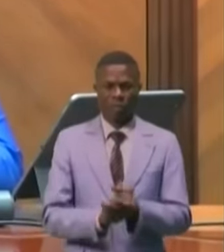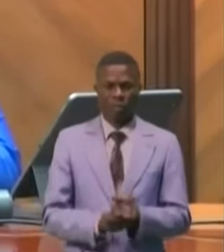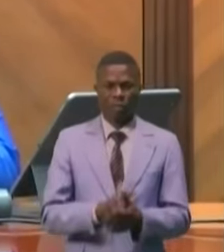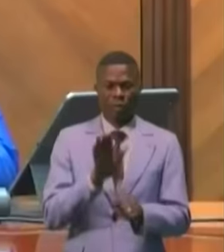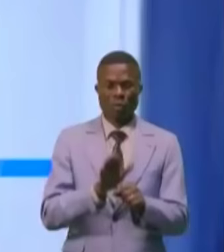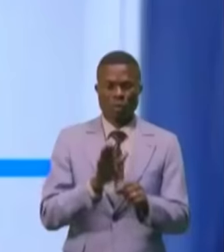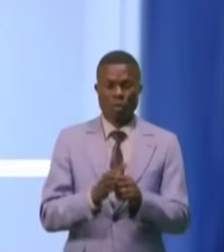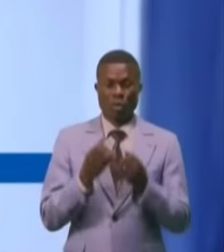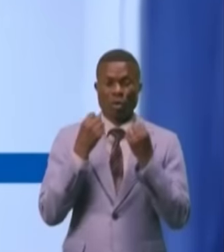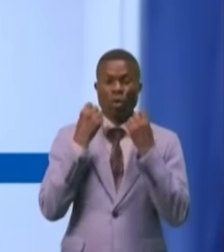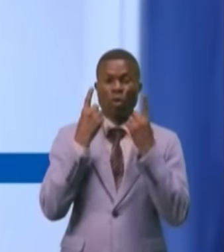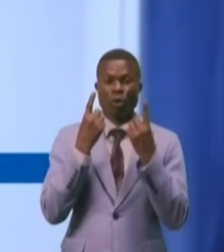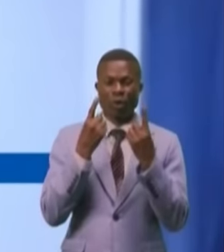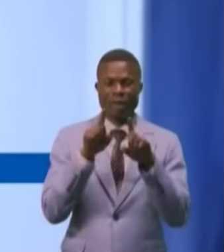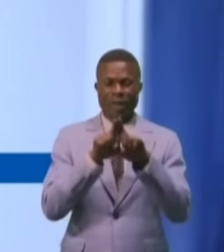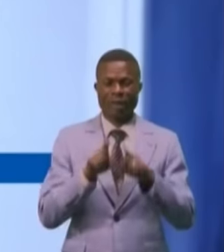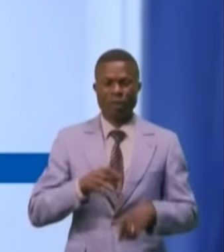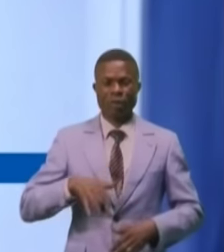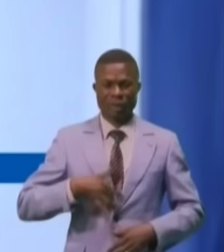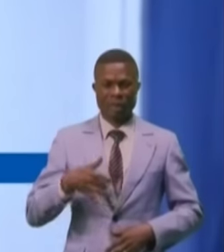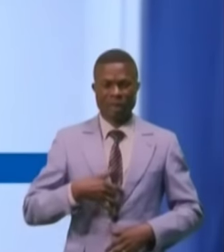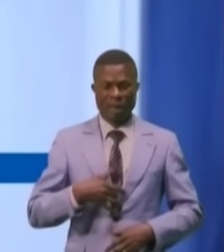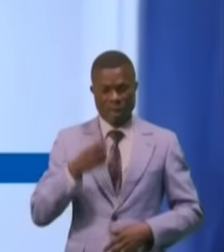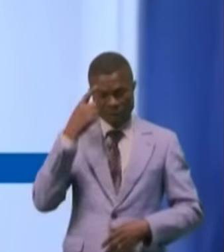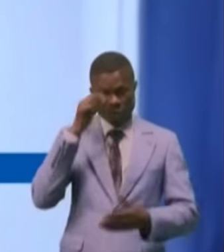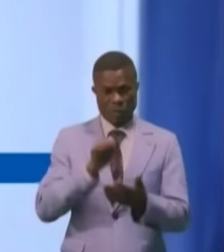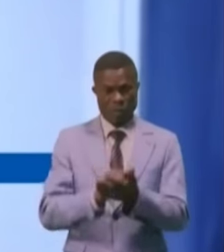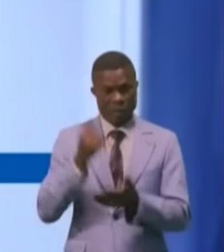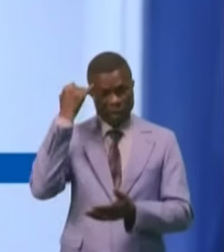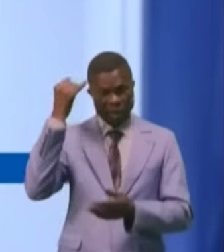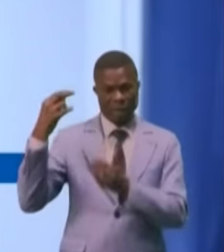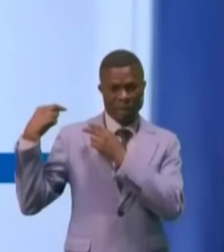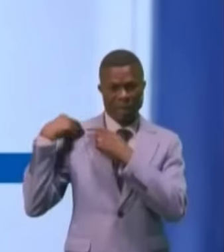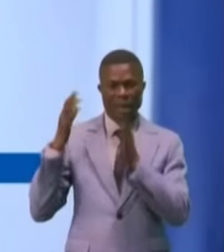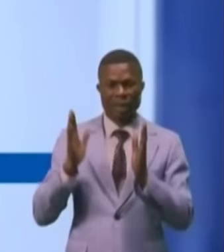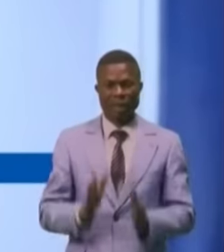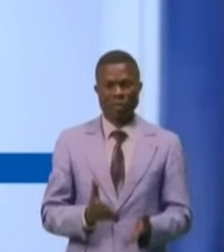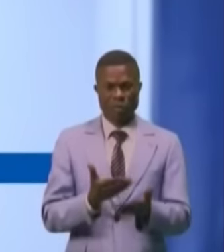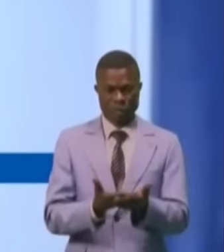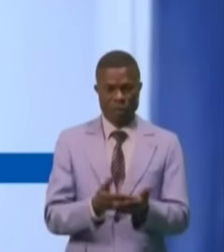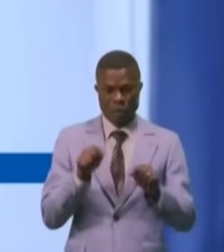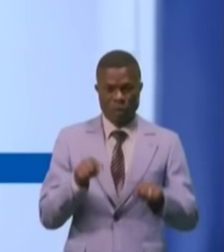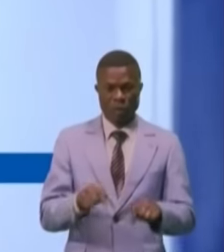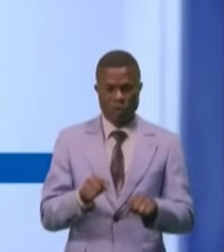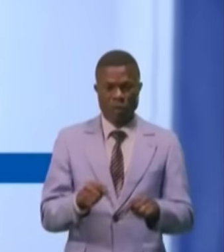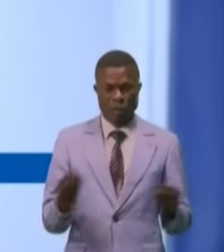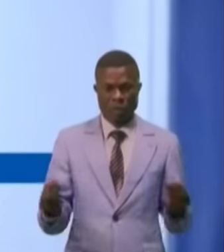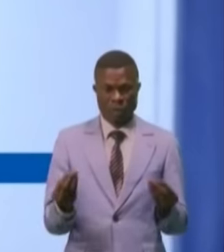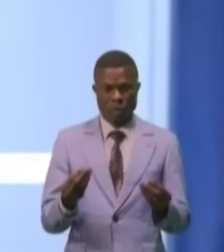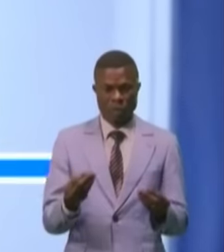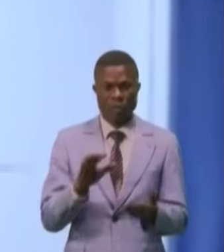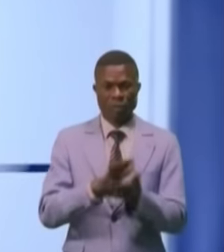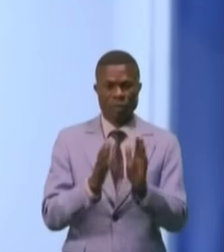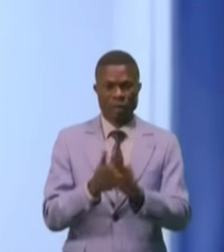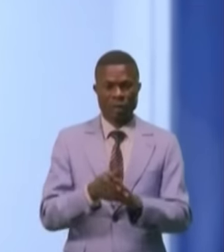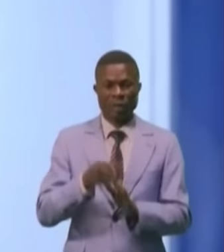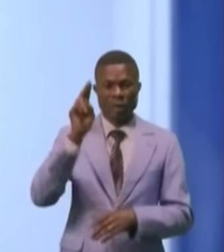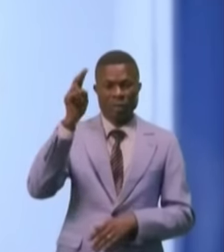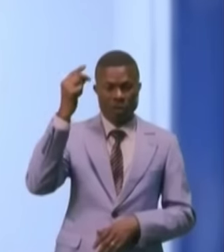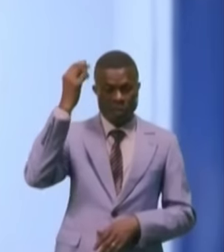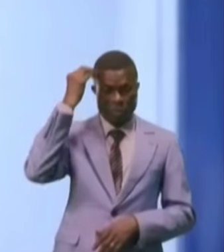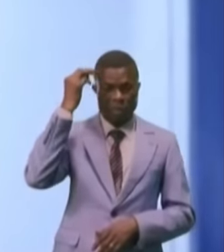d'émotion, mais aussi, à côté de ça, le sens des responsabilités. Et aujourd'hui, le fait de se retrouver devant le chef de l'État qui a